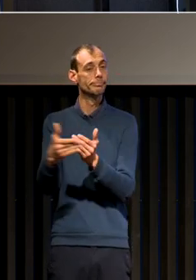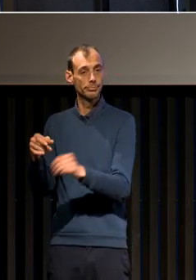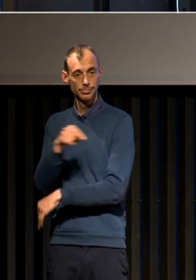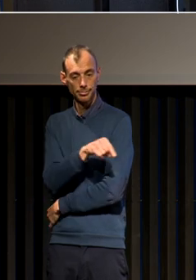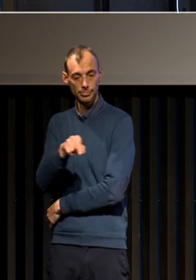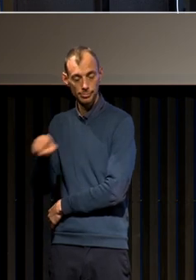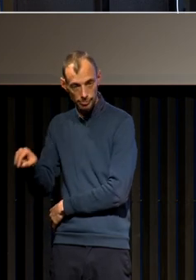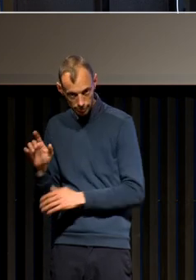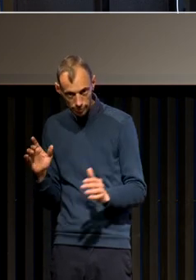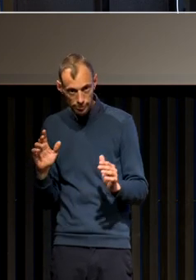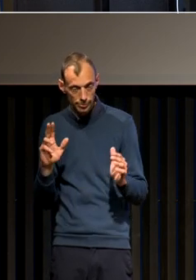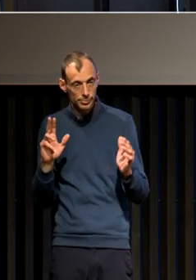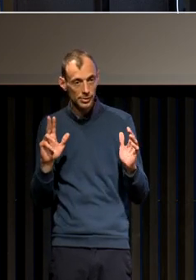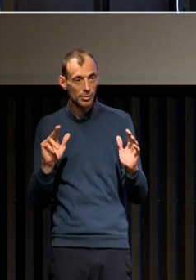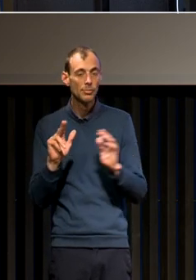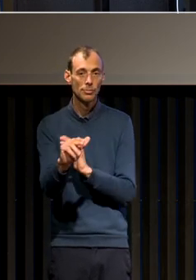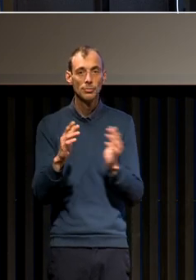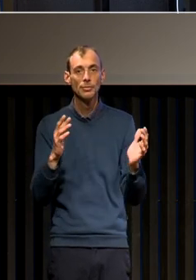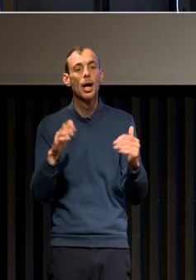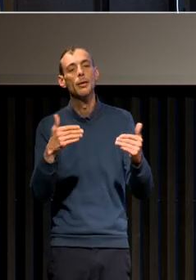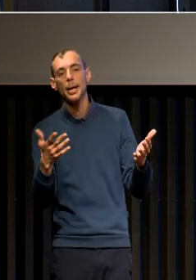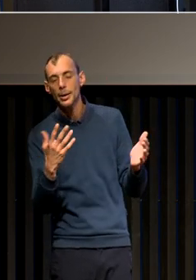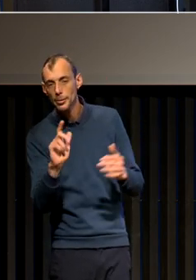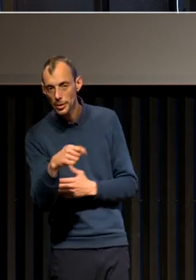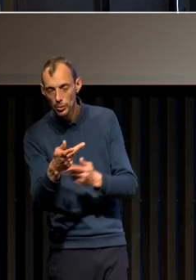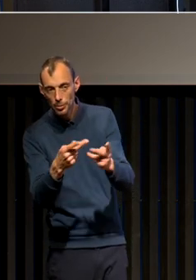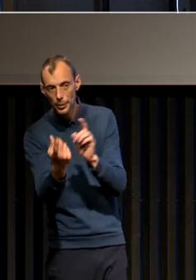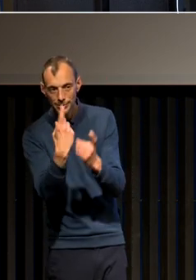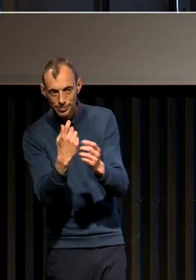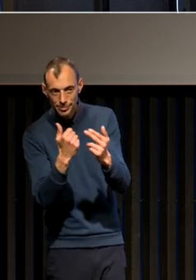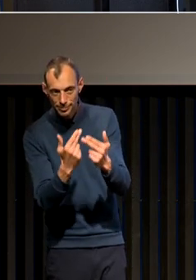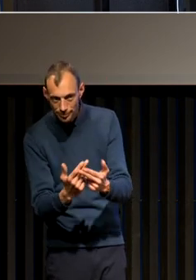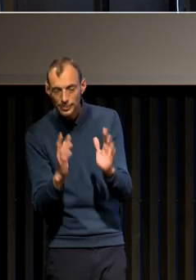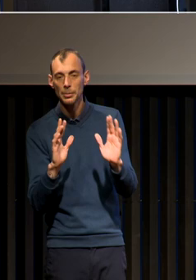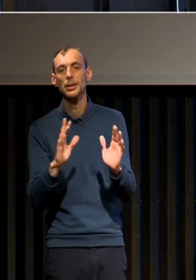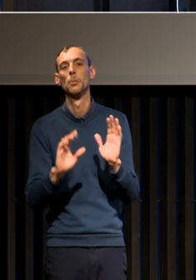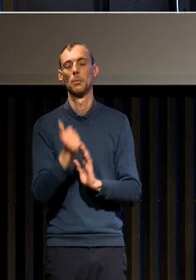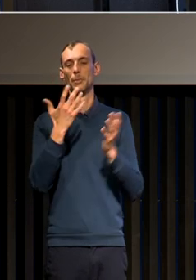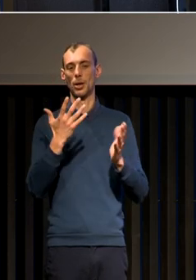donc du vif du sujet après avoir fait un rappel sur l'assistance médicale à procréation.